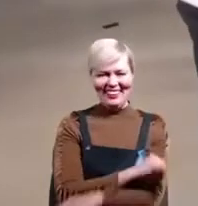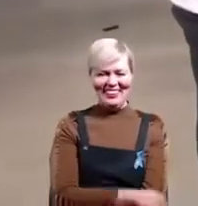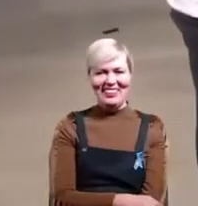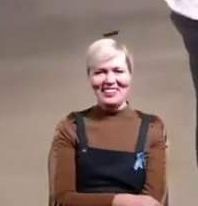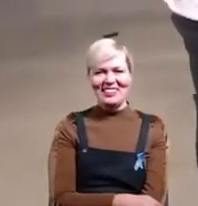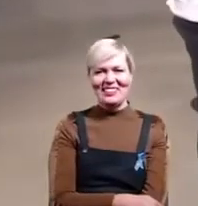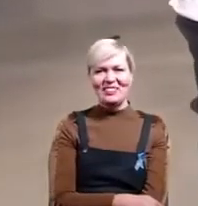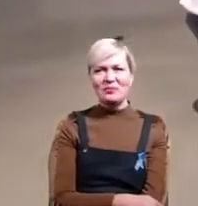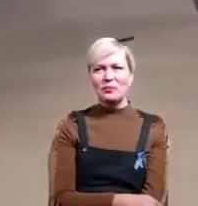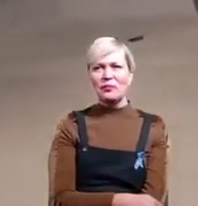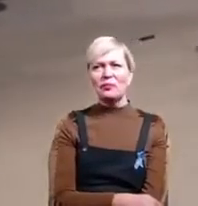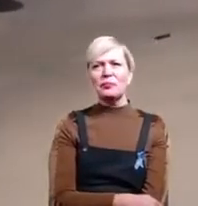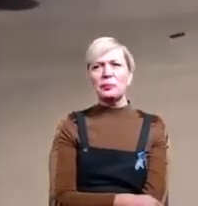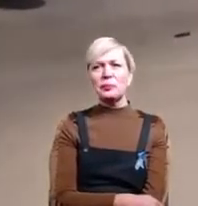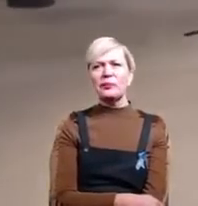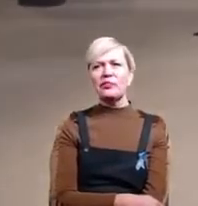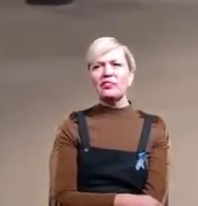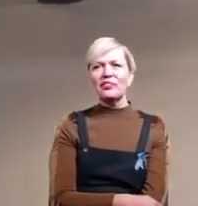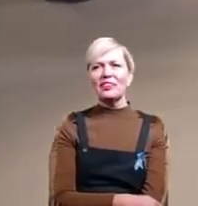любовь. Оттуда.